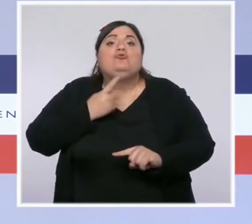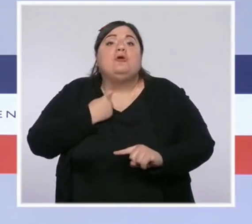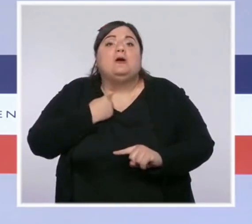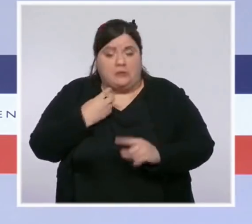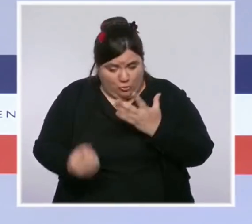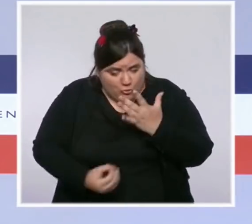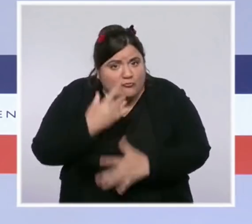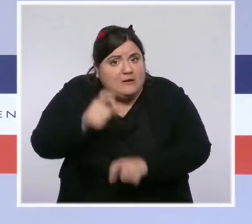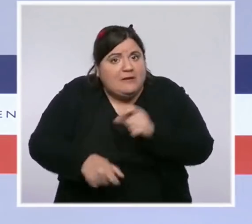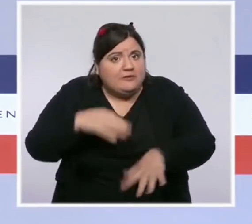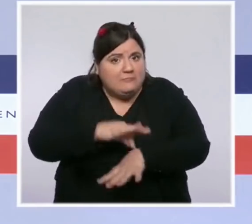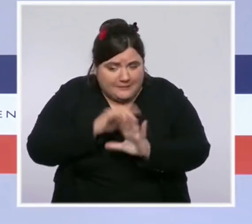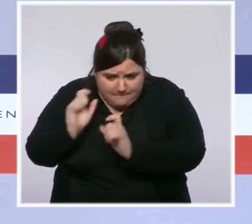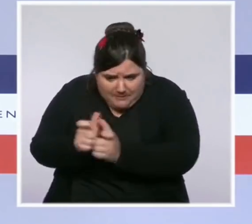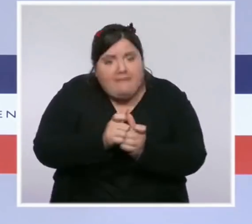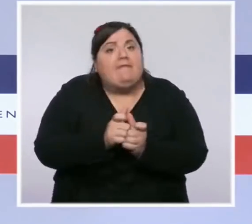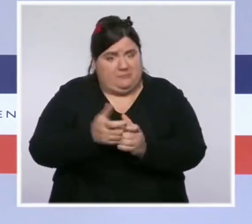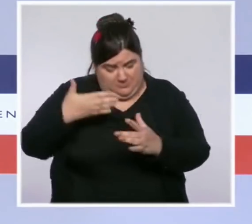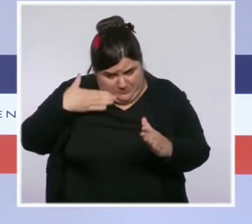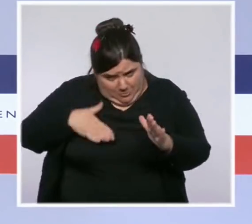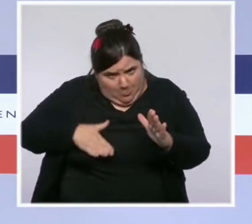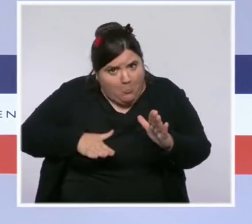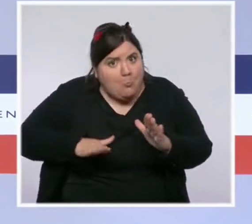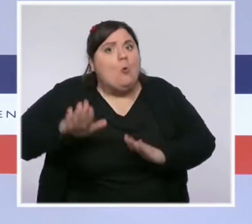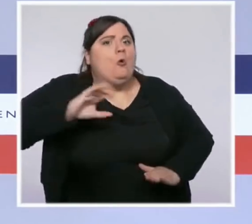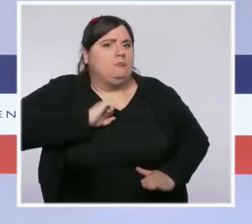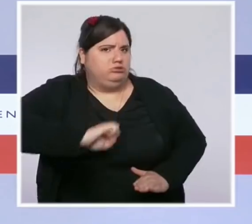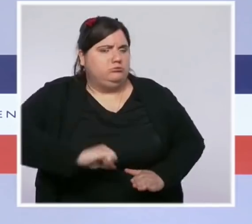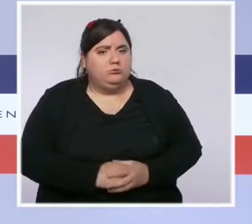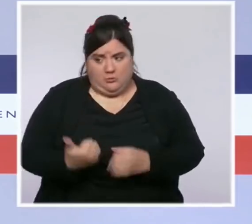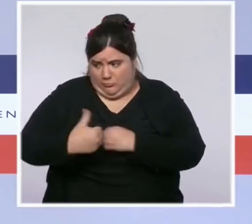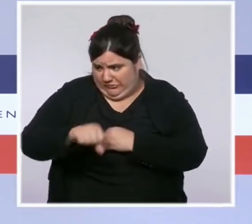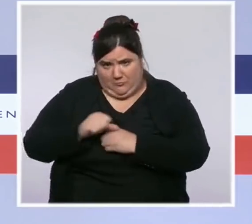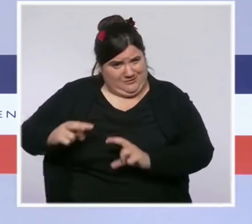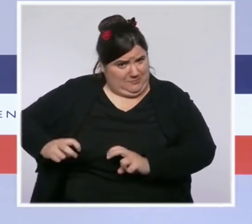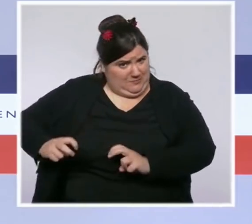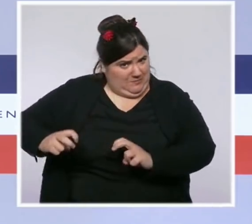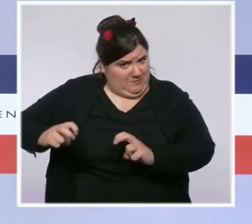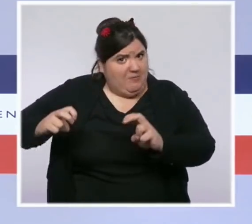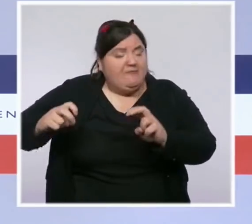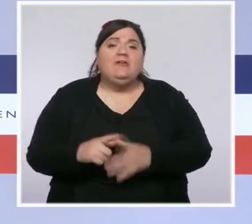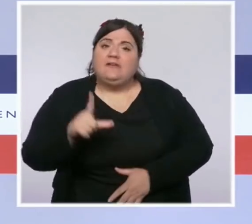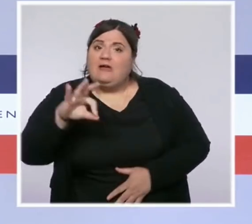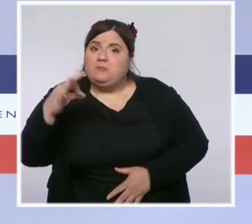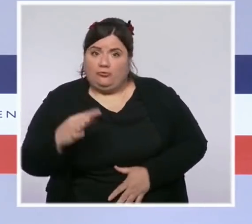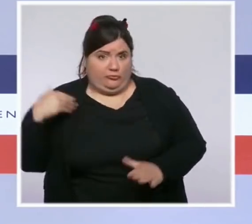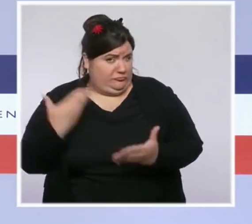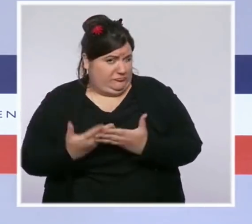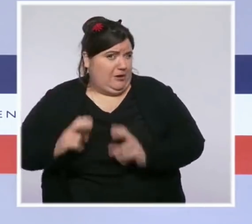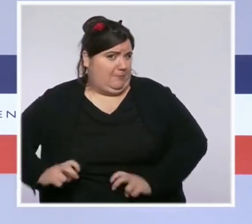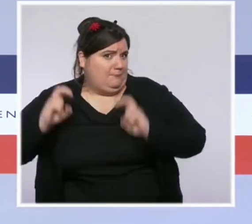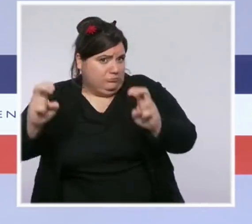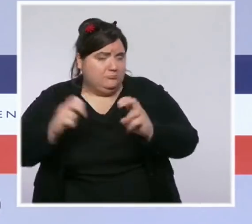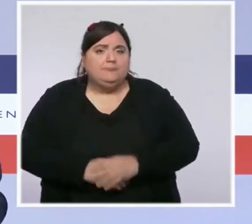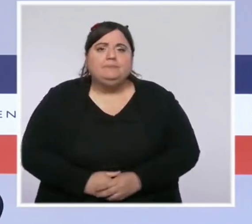Depuis une semaine, le nombre de nouveaux cas est reparti à la hausse, une augmentation de plus de 20% en 7 jours. Le taux d'incidence, c'est-à-dire